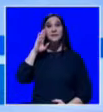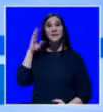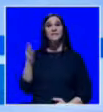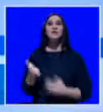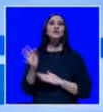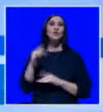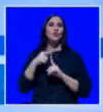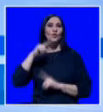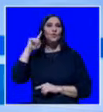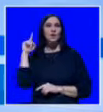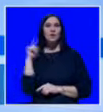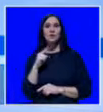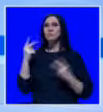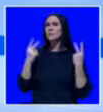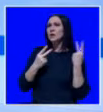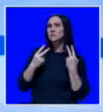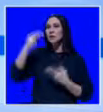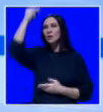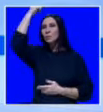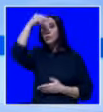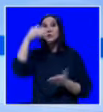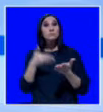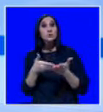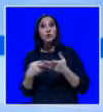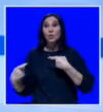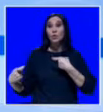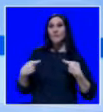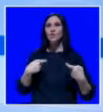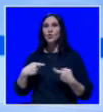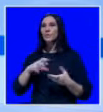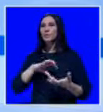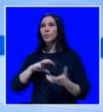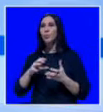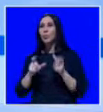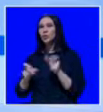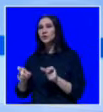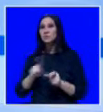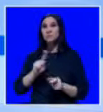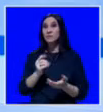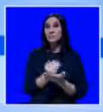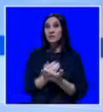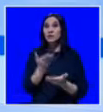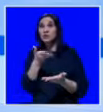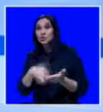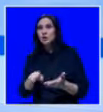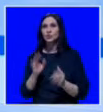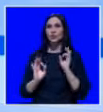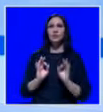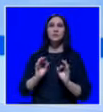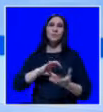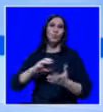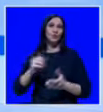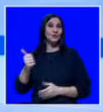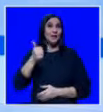Здравейте, с още от деня. Разбират ли българите защо воюват политиците? И не спестяват ли част от истината политическите